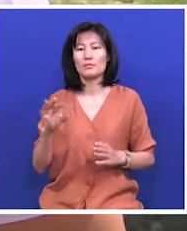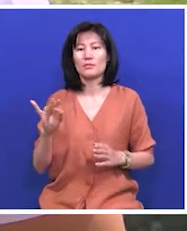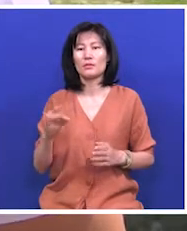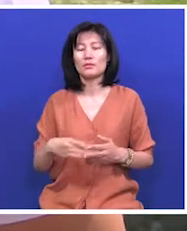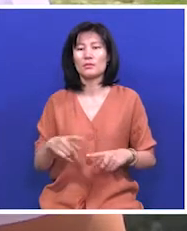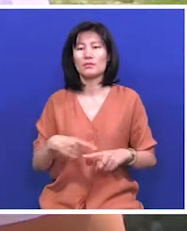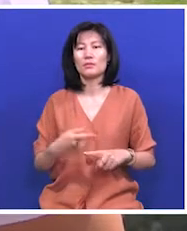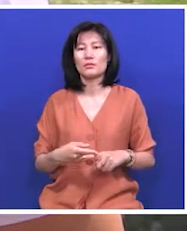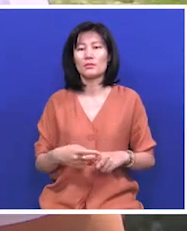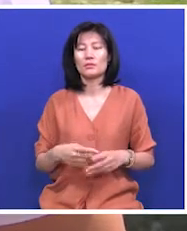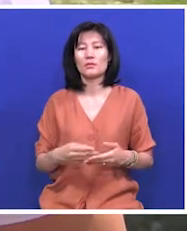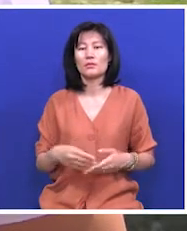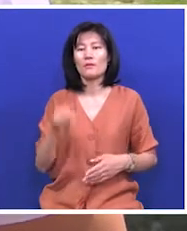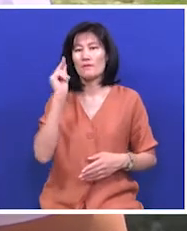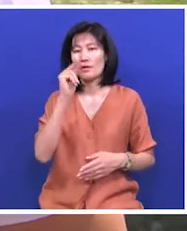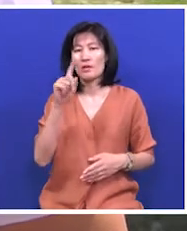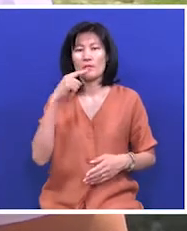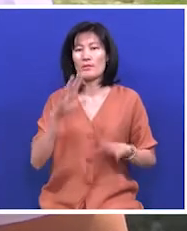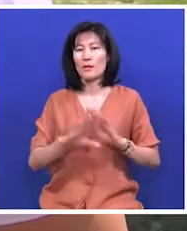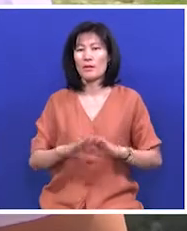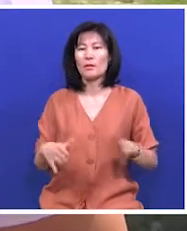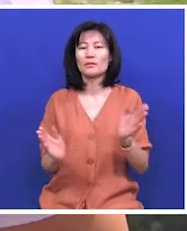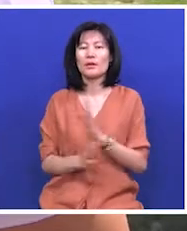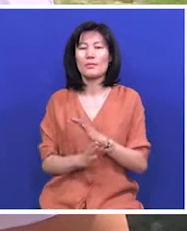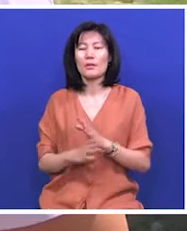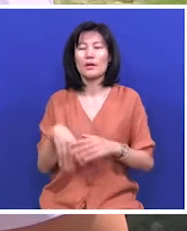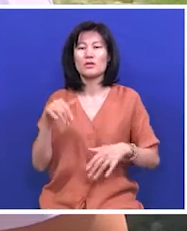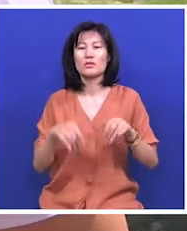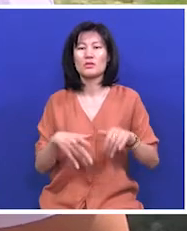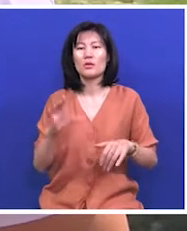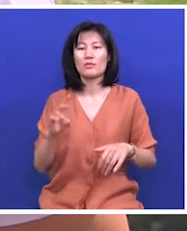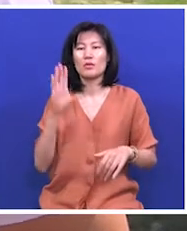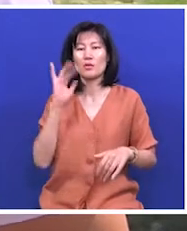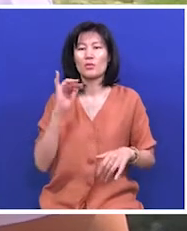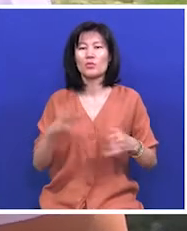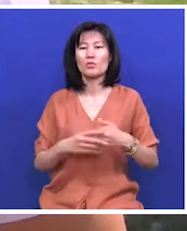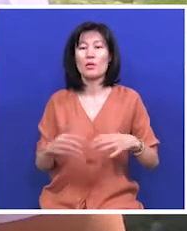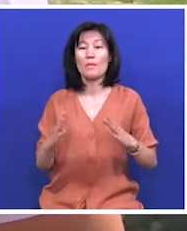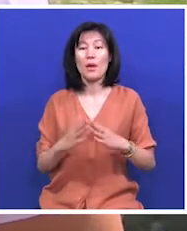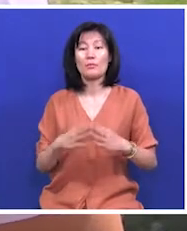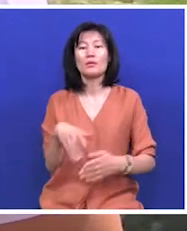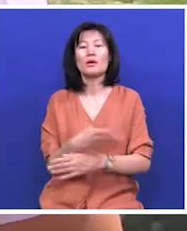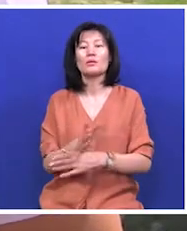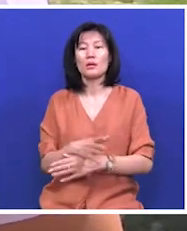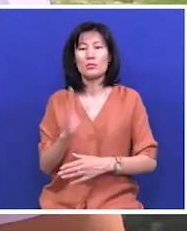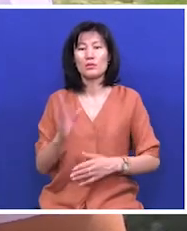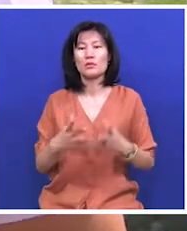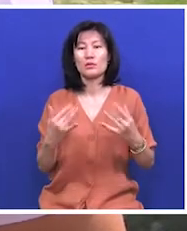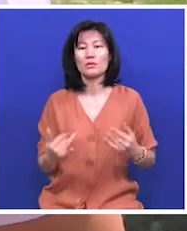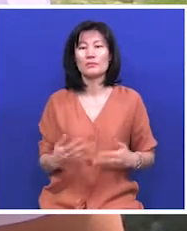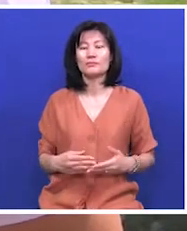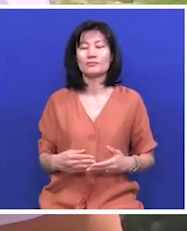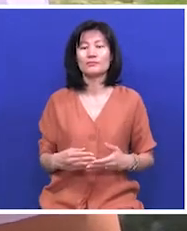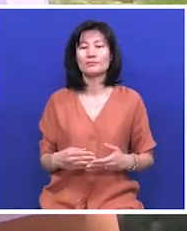байланысты, енді оны ешкімді де кінәлай алмаймыз. Табиғи апат келді, бәріміз далада қалдық.